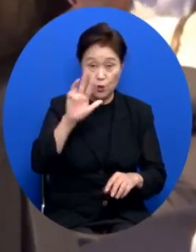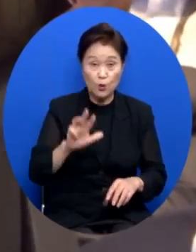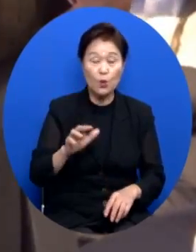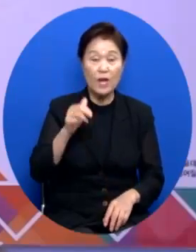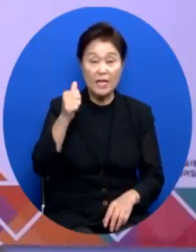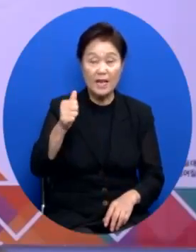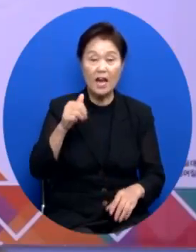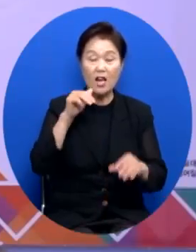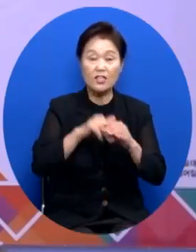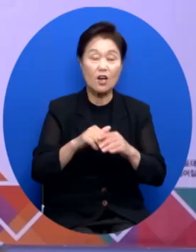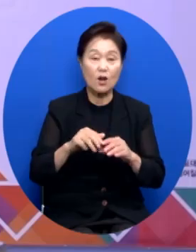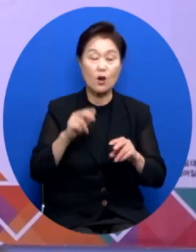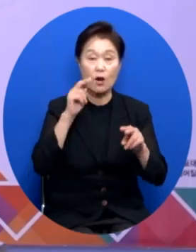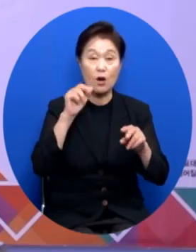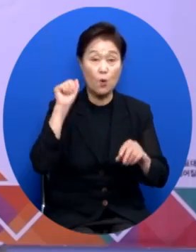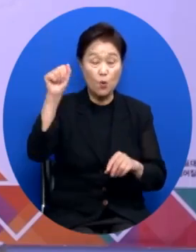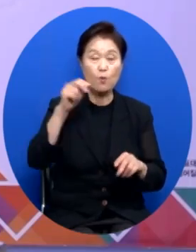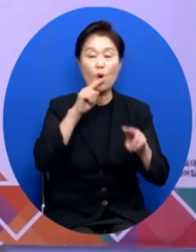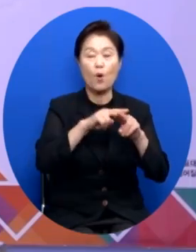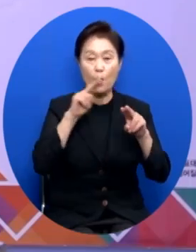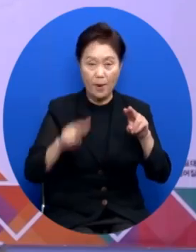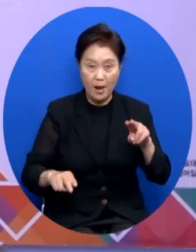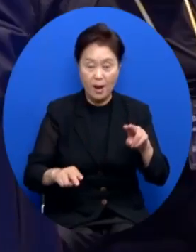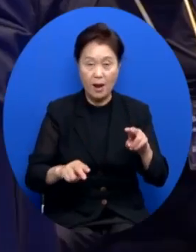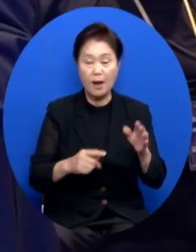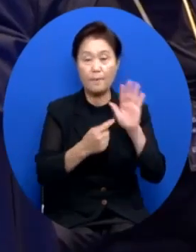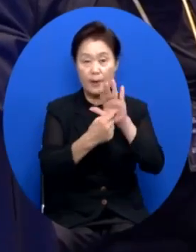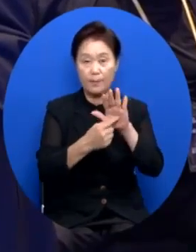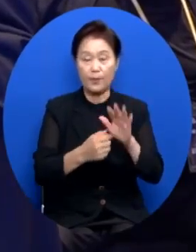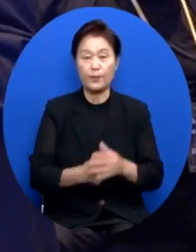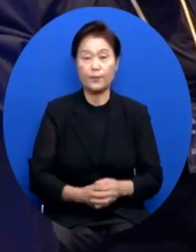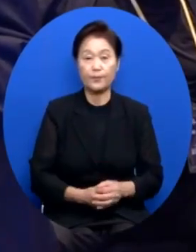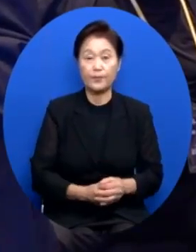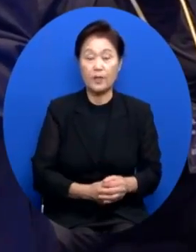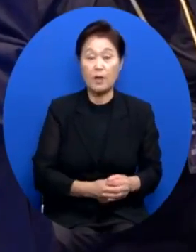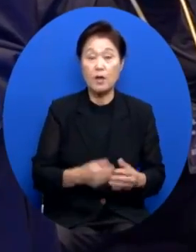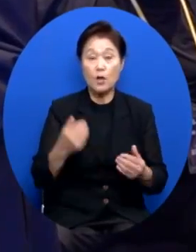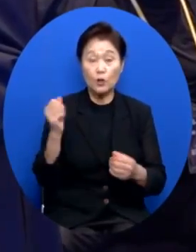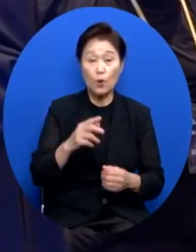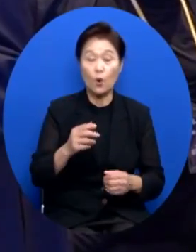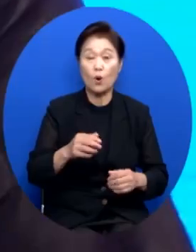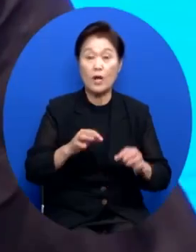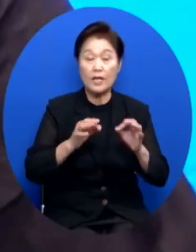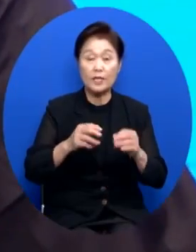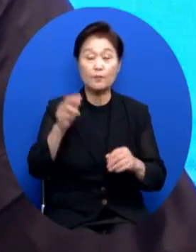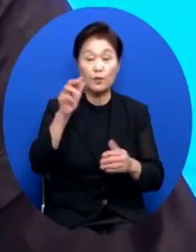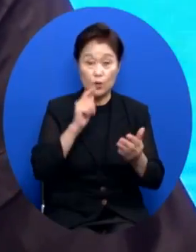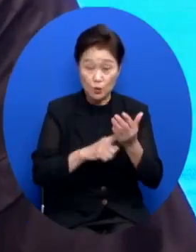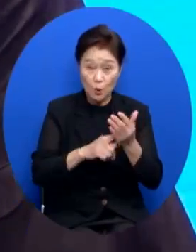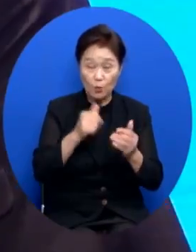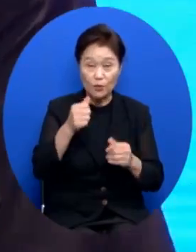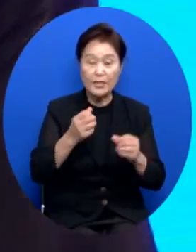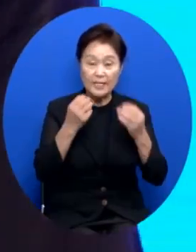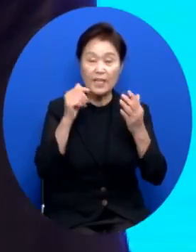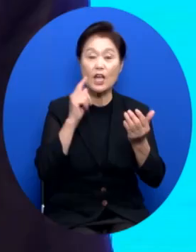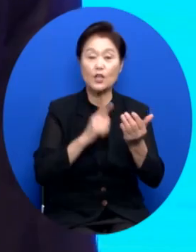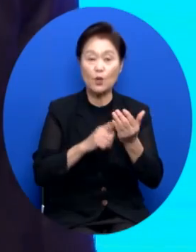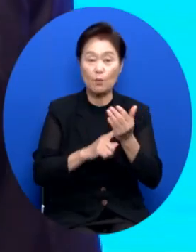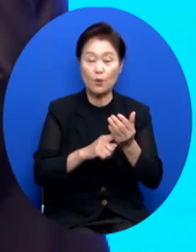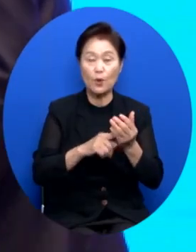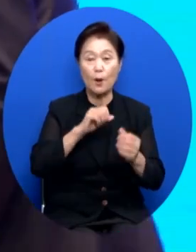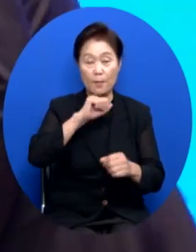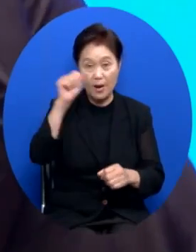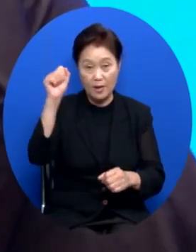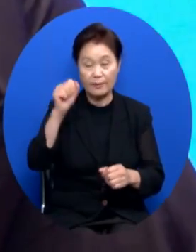역사상 전례 없는 총회장 공백 사태가 발생했습니다. 반면 김일엽 총무는 신임 총무로 당선되며